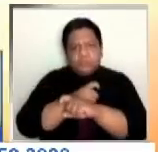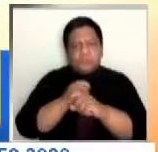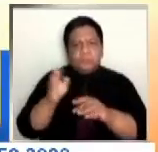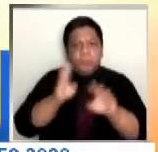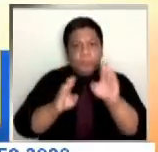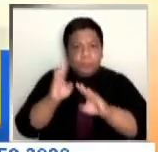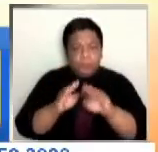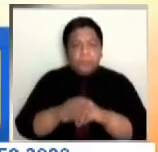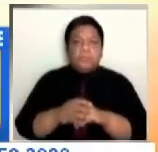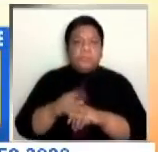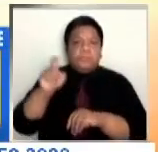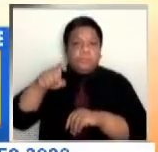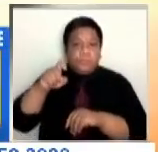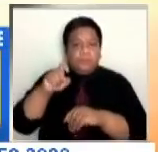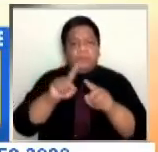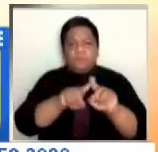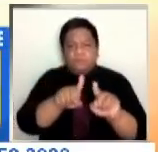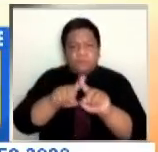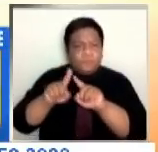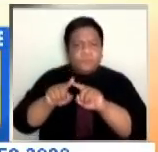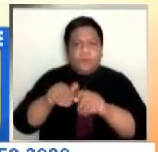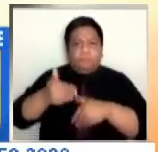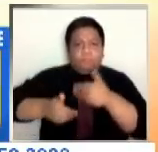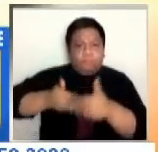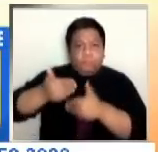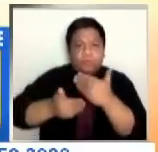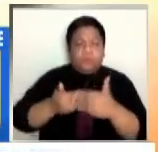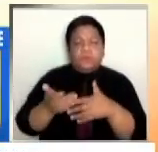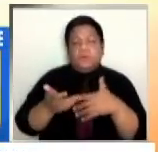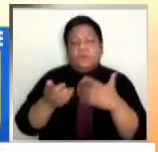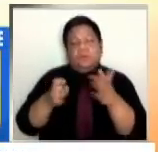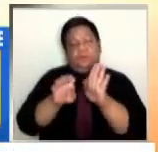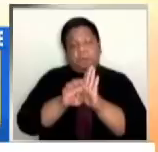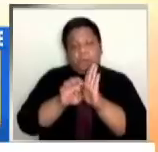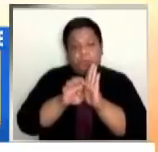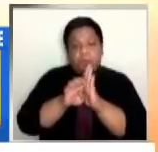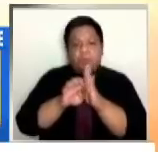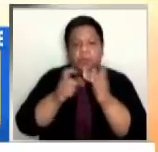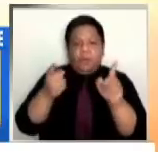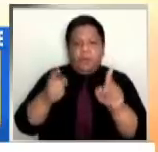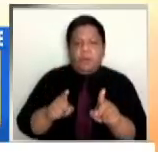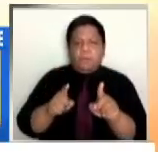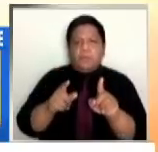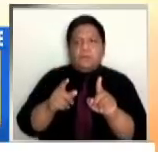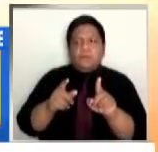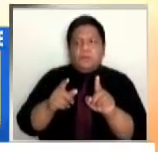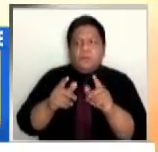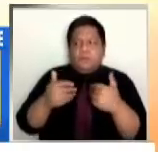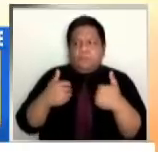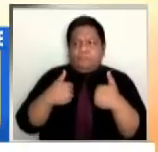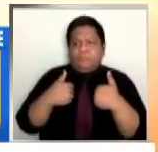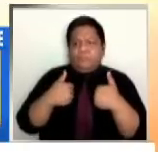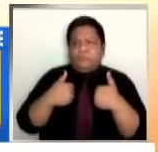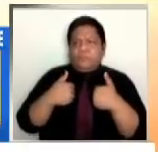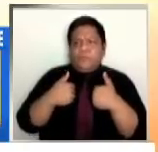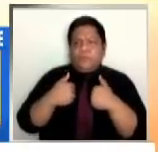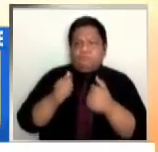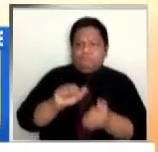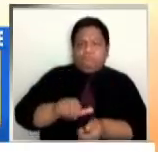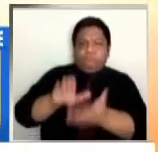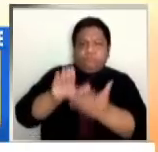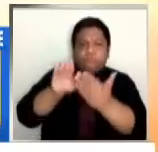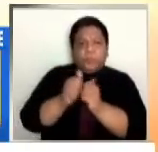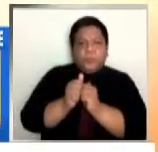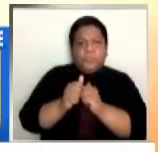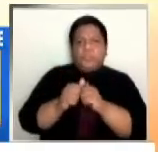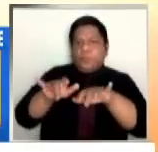undergo certain procedures katulad nitong cases na to na we are dealing with computer data, so